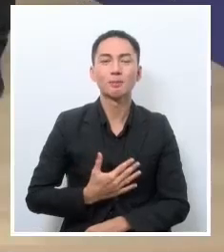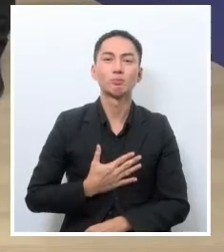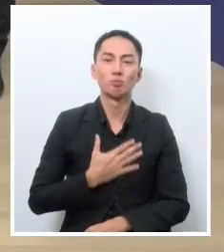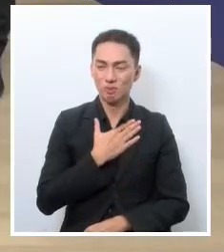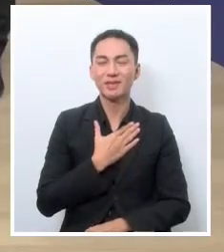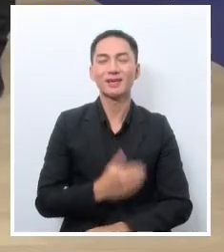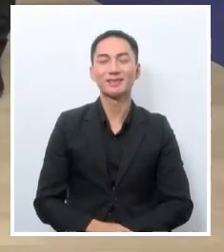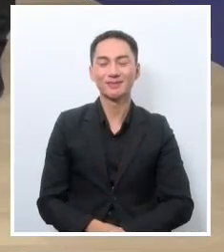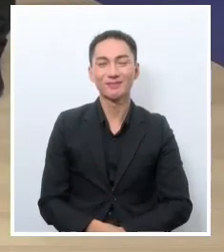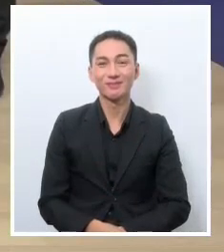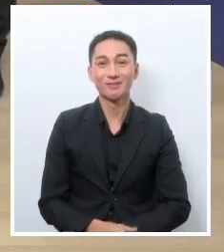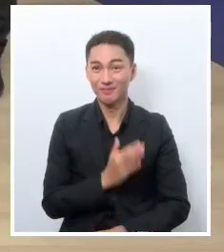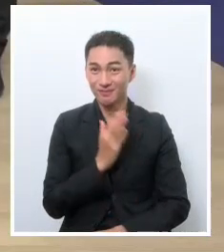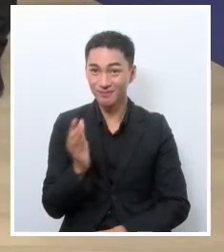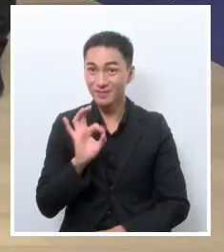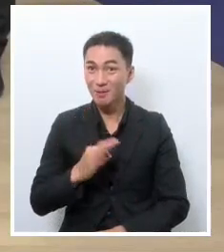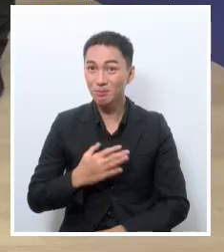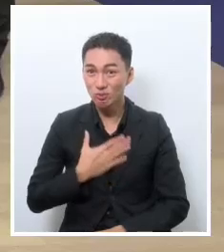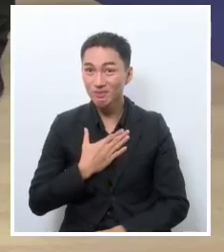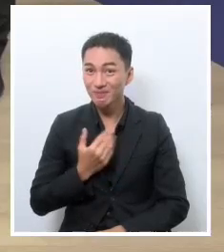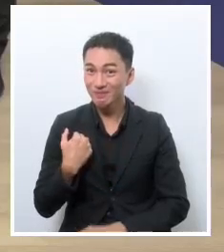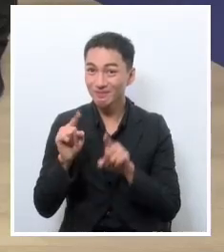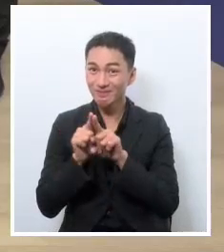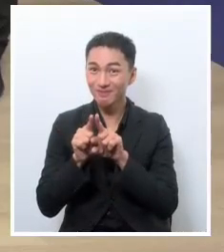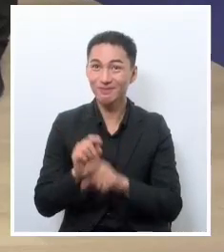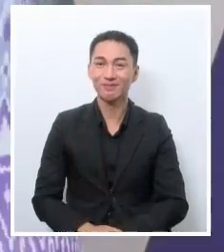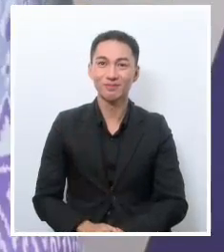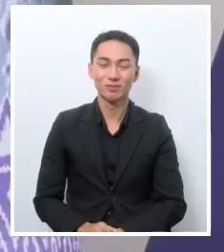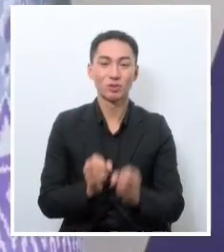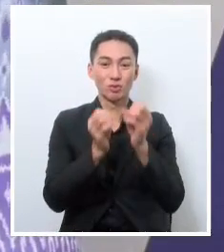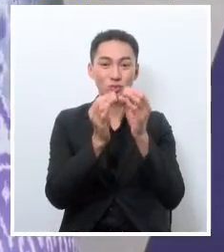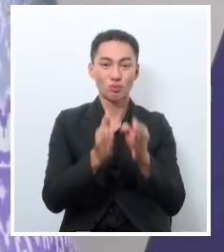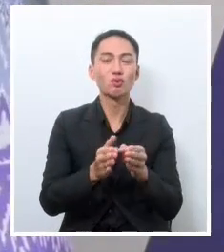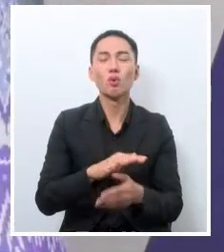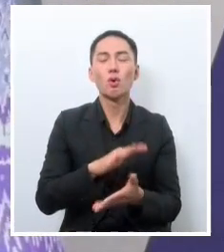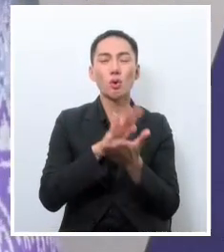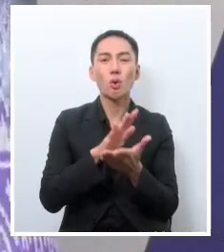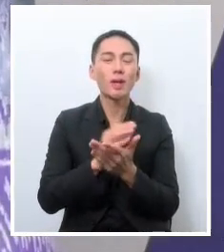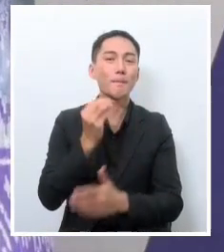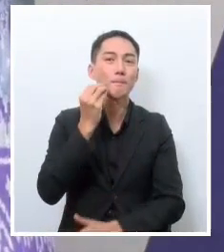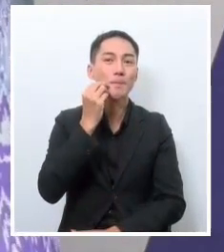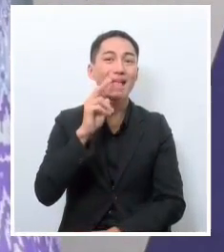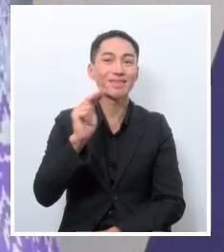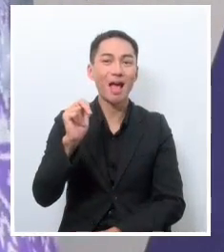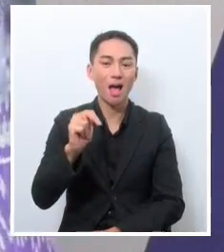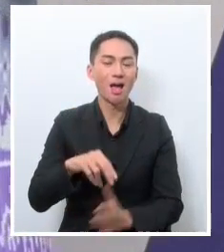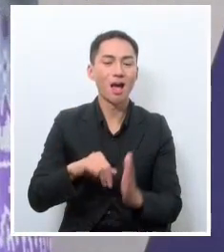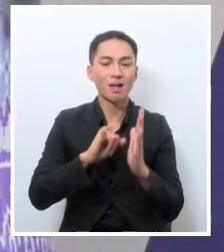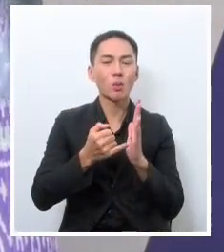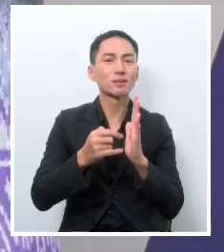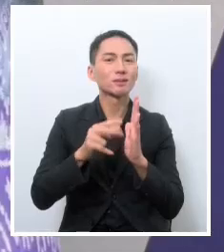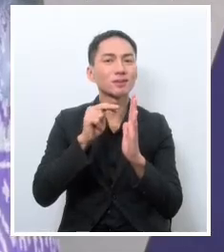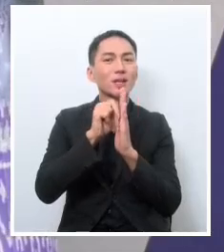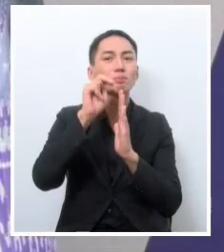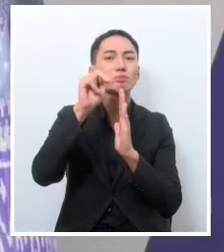แล้วอีกท่านนึงล่ะครับภาคภูมิใจมั้ยฮะครับผมคุณครูจากโรงเรียนบ้านนานายกวิทยากรจังหวัดนครนายกนะครับก็มีความ